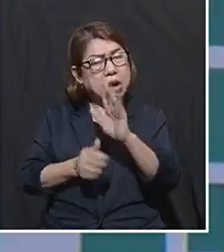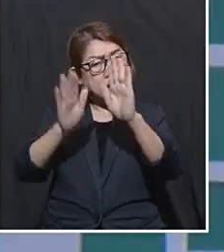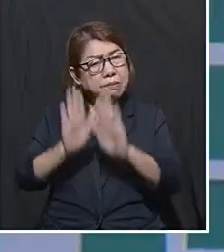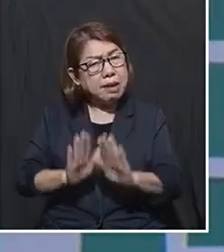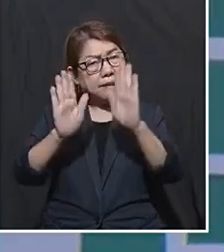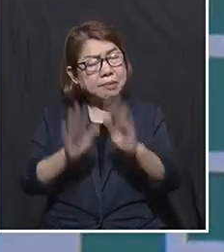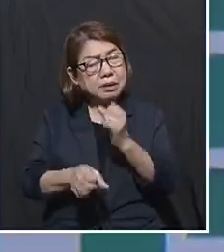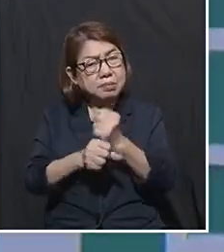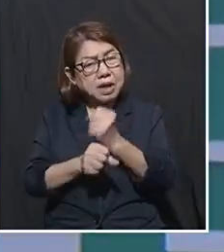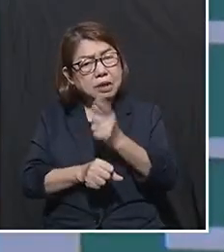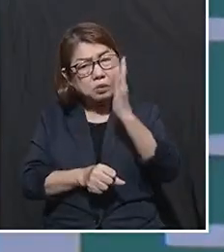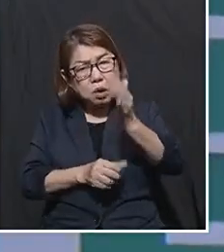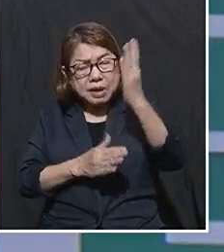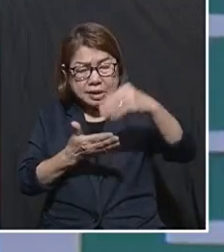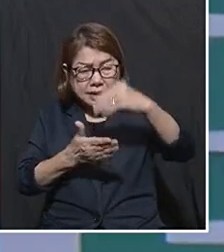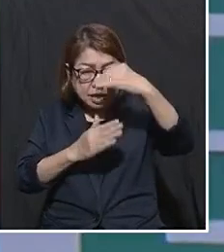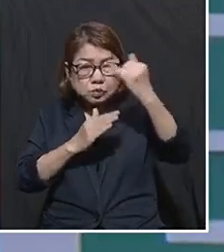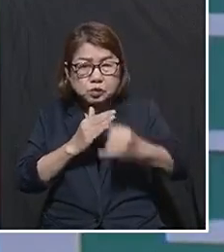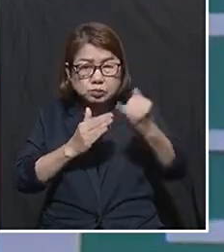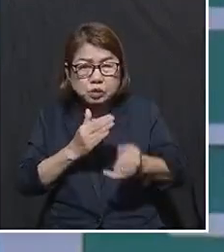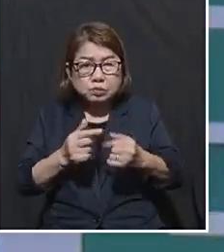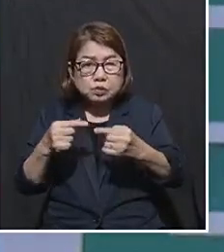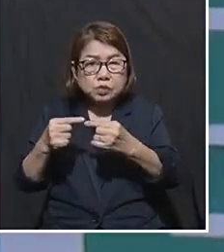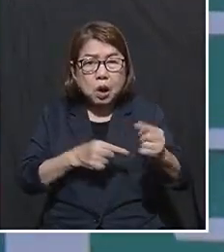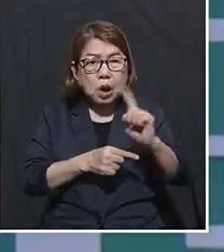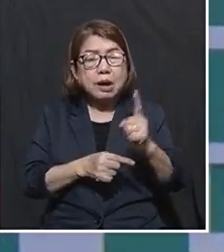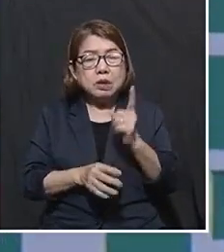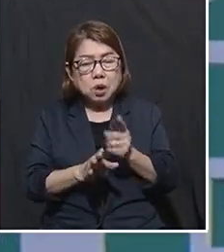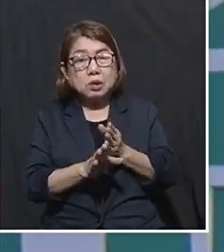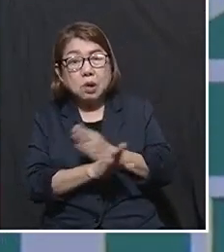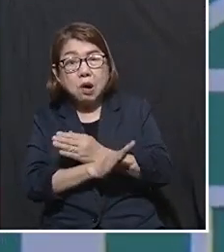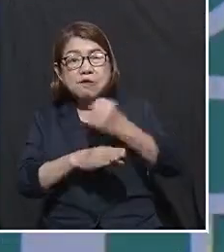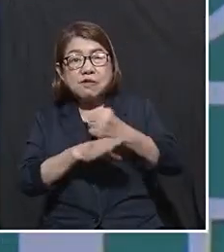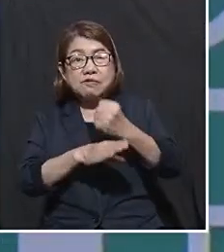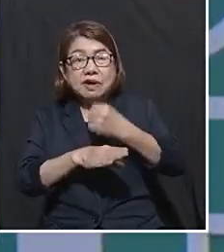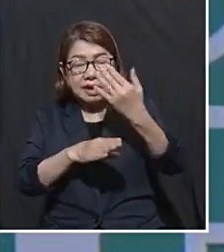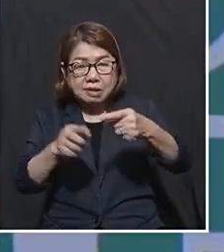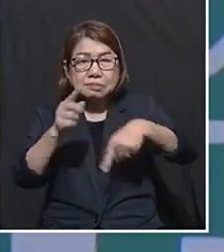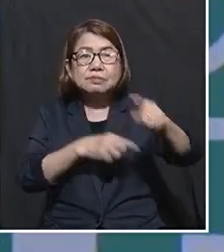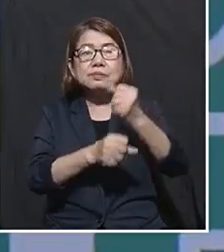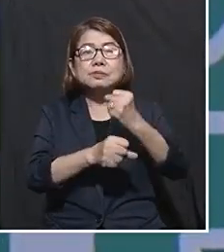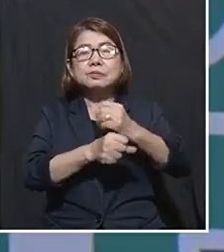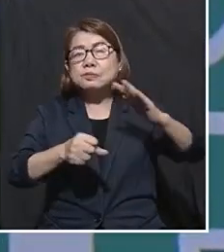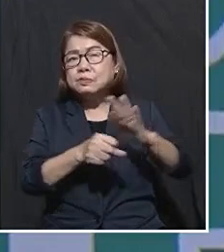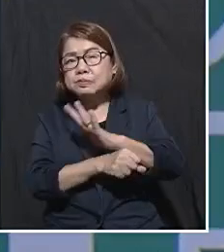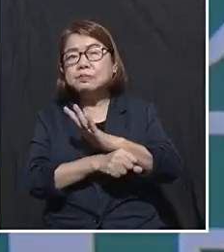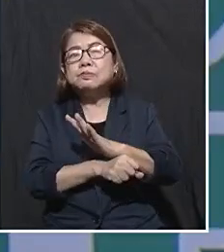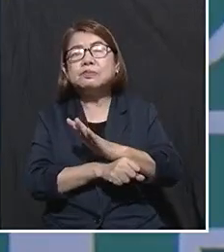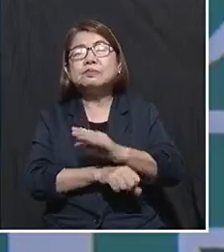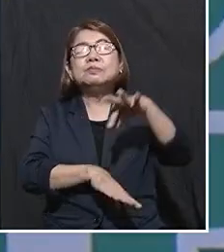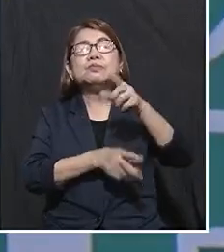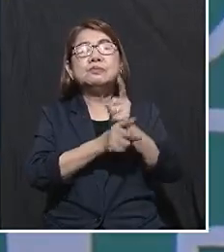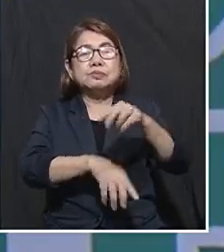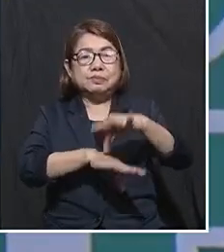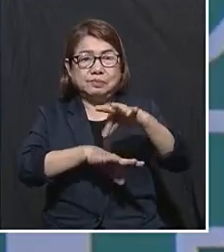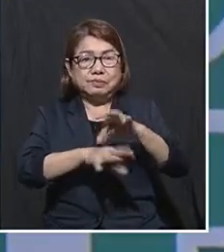ลักษณะงานที่จะเหมาะสมกับผู้พิการให้เขามีการฝึกฝนก่อนที่จะเข้าประกอบมาเป็นพนักงานใน